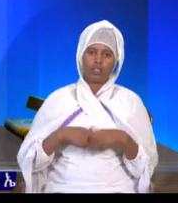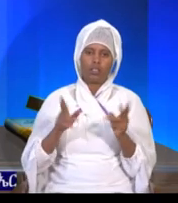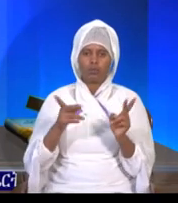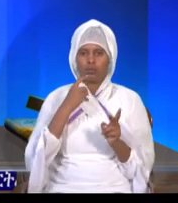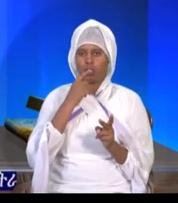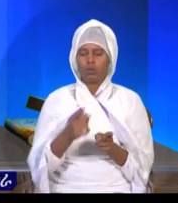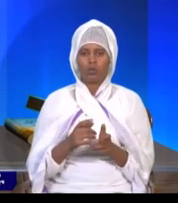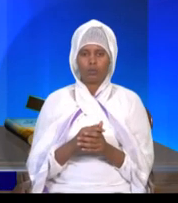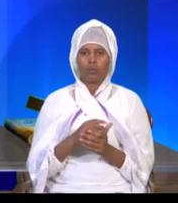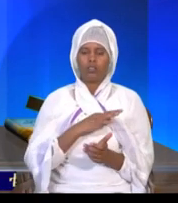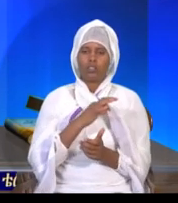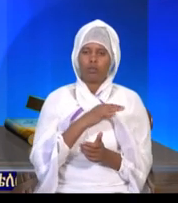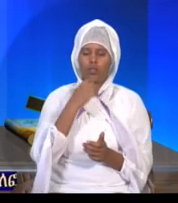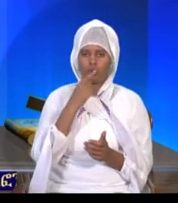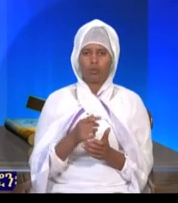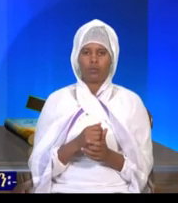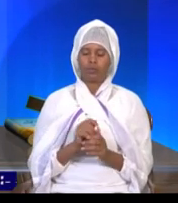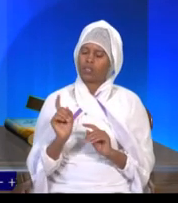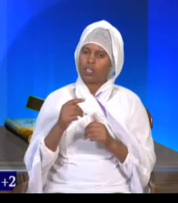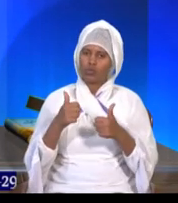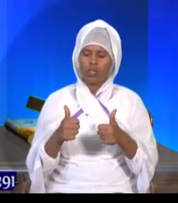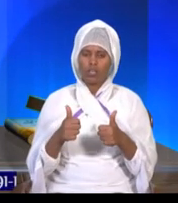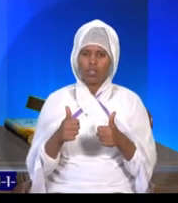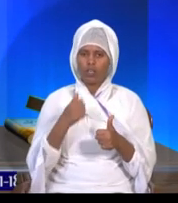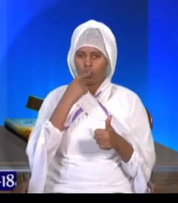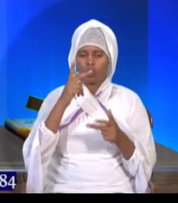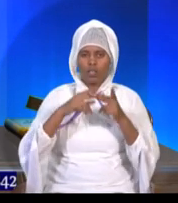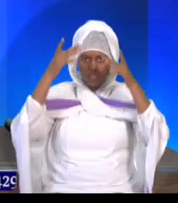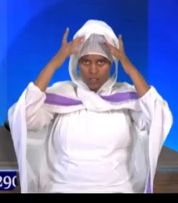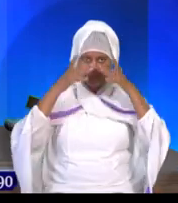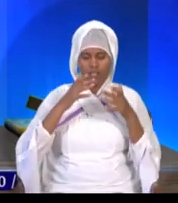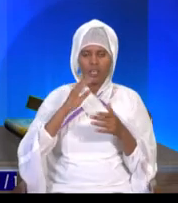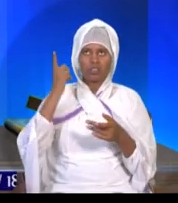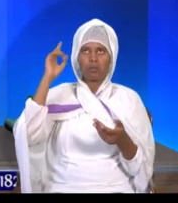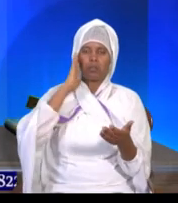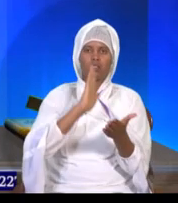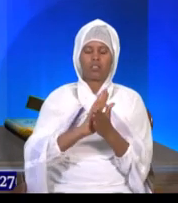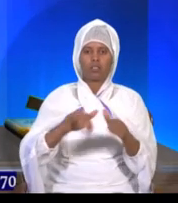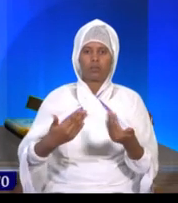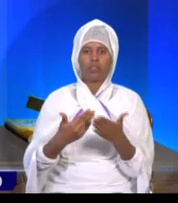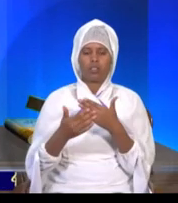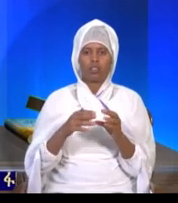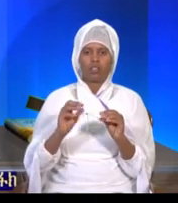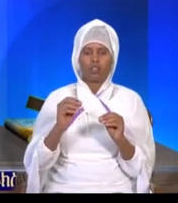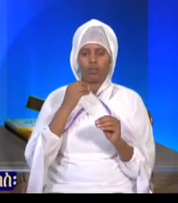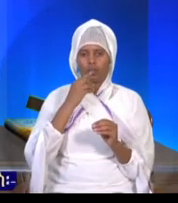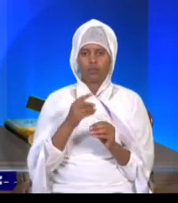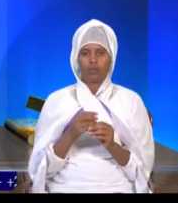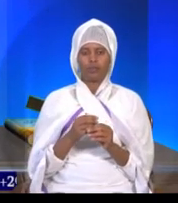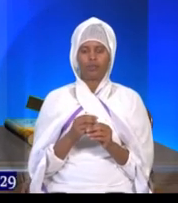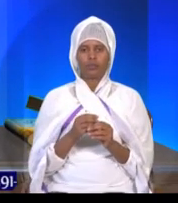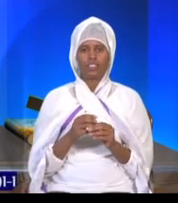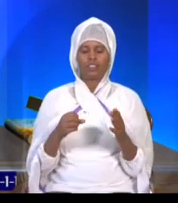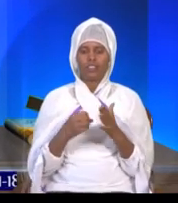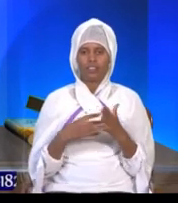ትንፋስ ኣሕሊፈ በቃ ኢሎም ክወዱ ከለዉ ንሓናጮኻ እግዚኣብሔር ይቕረ ክብለልካ እዩ ብሎ እግዚኣብሔር ይቕረ ክብለልካ